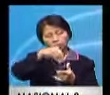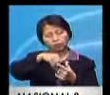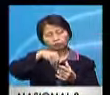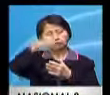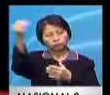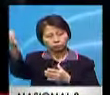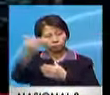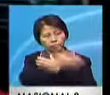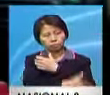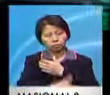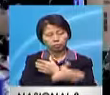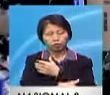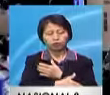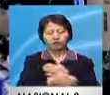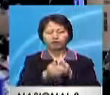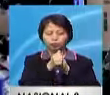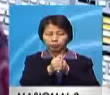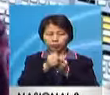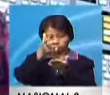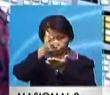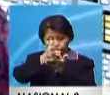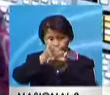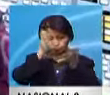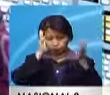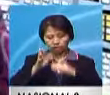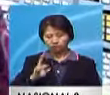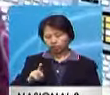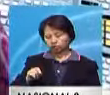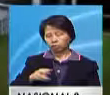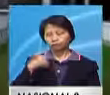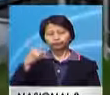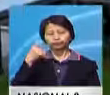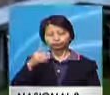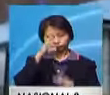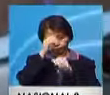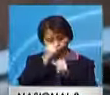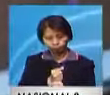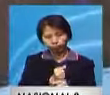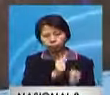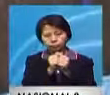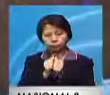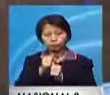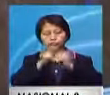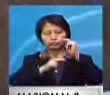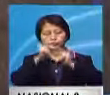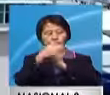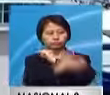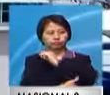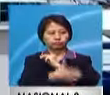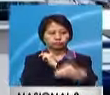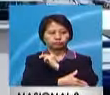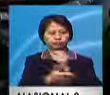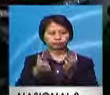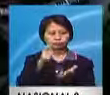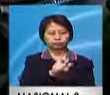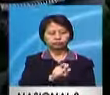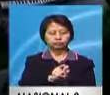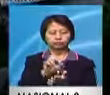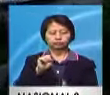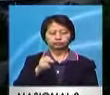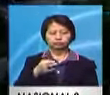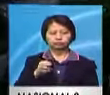negara. Selaku perintis penyiaran negara, RTM sentiasa setia bersama membina negara. Laporan Syuhad